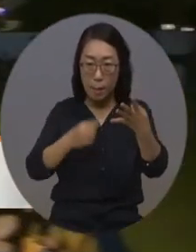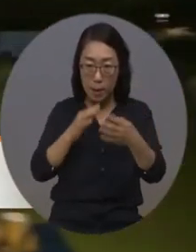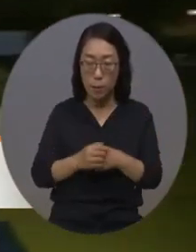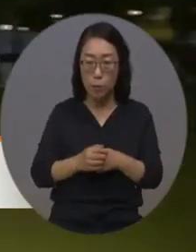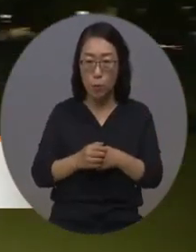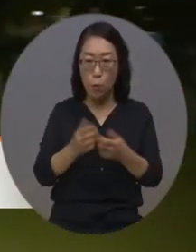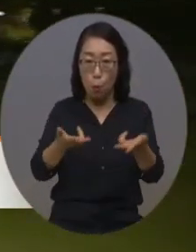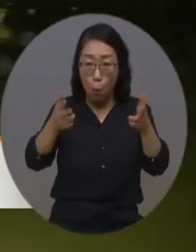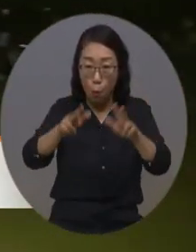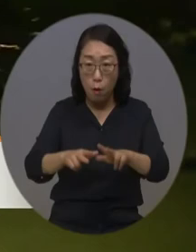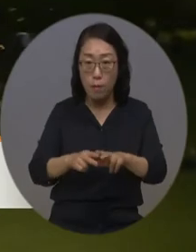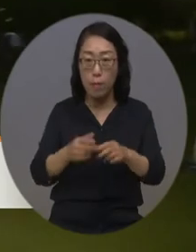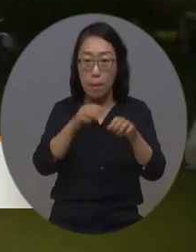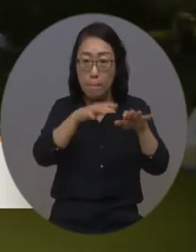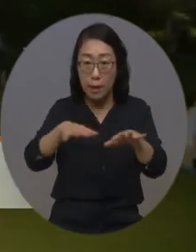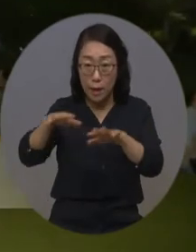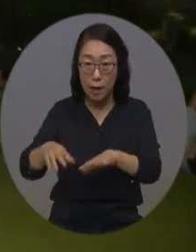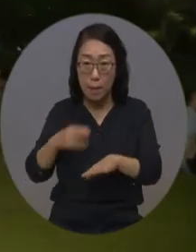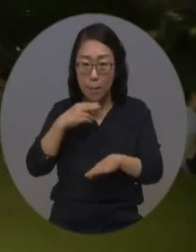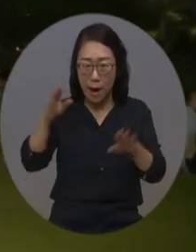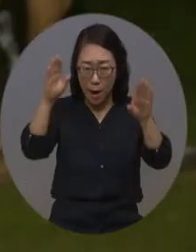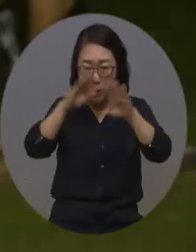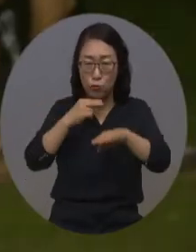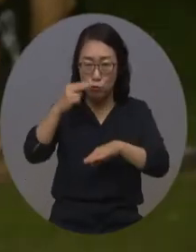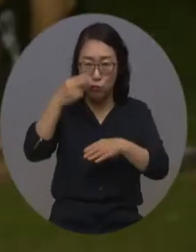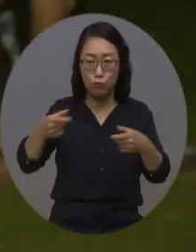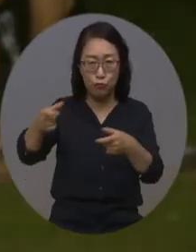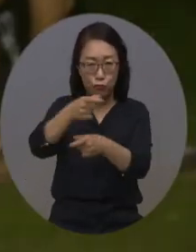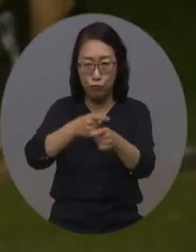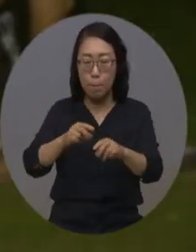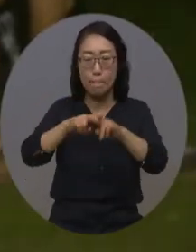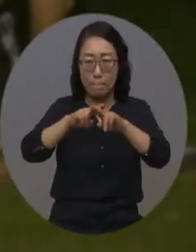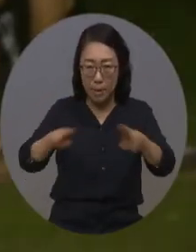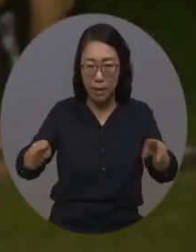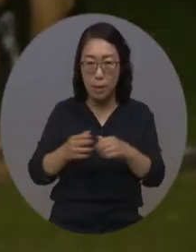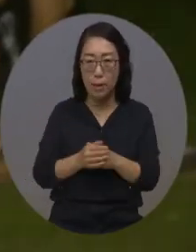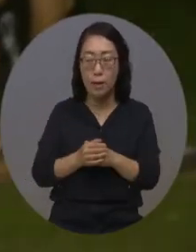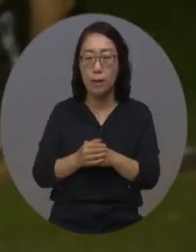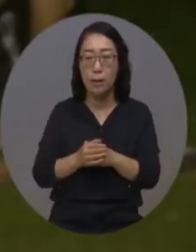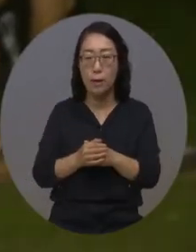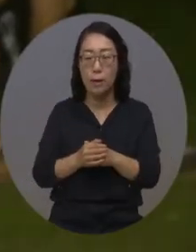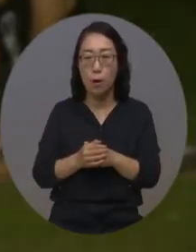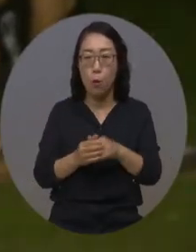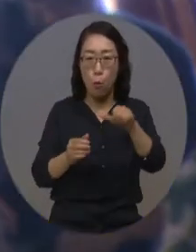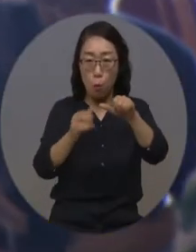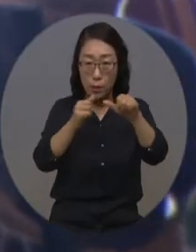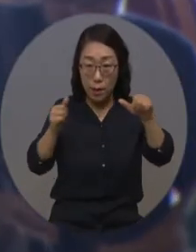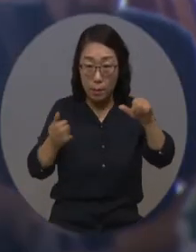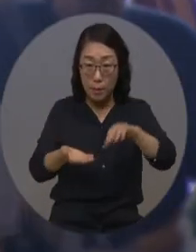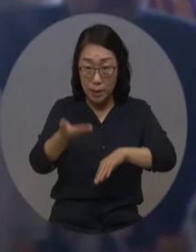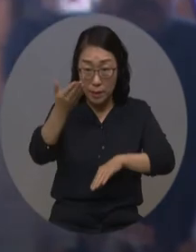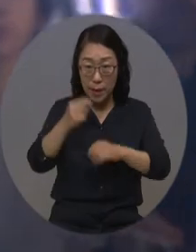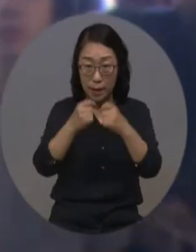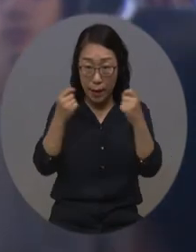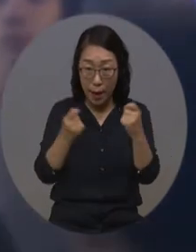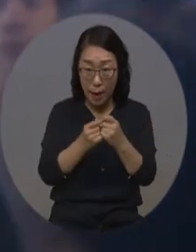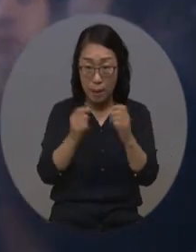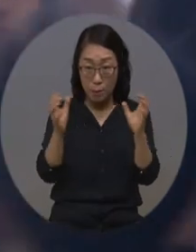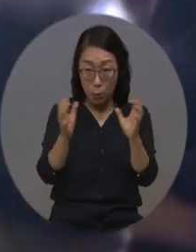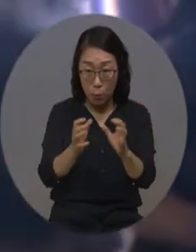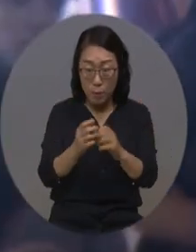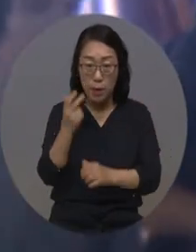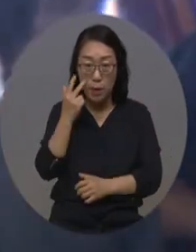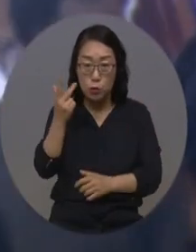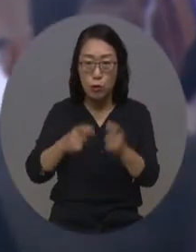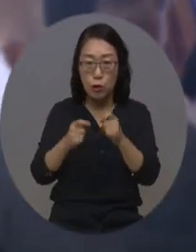해수욕장 등에선 야간 음주가 금지됩니다. 8월 1일까지인 비수도권의 5인 이상 사적 모임 금지 조치는 일주일